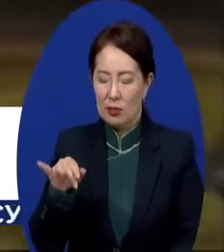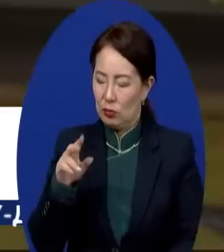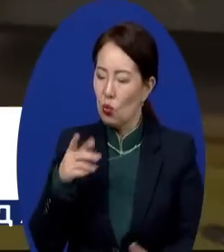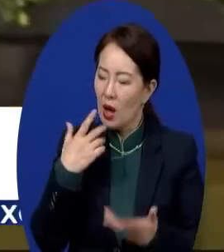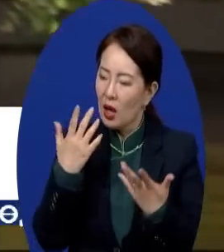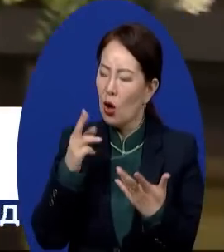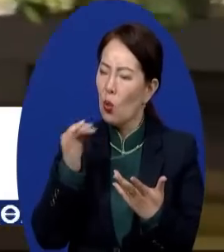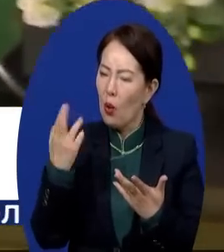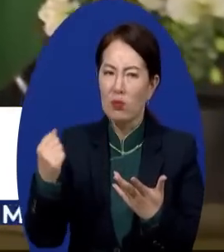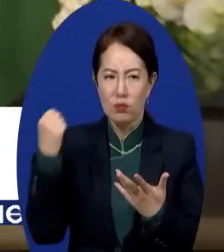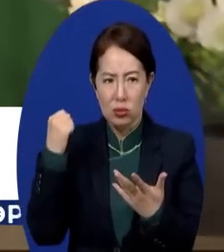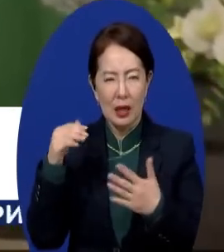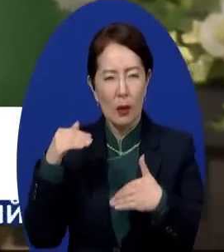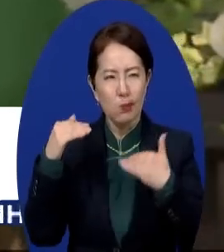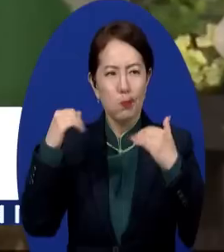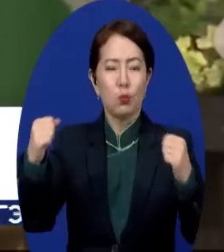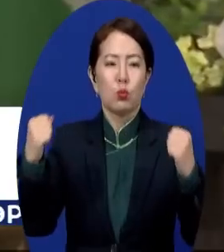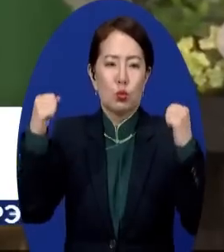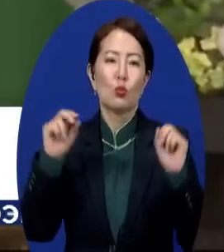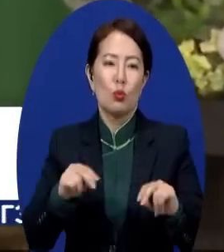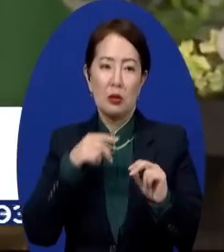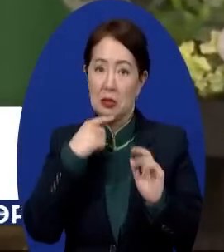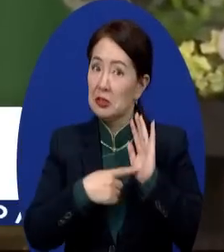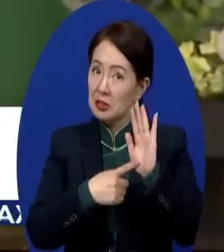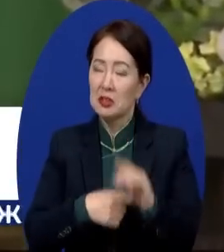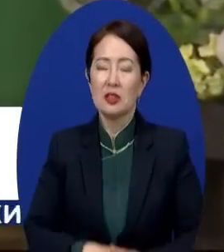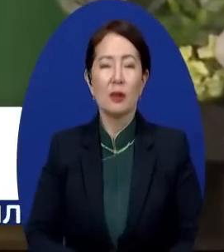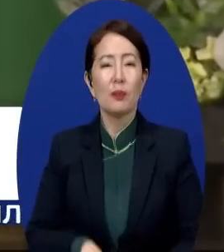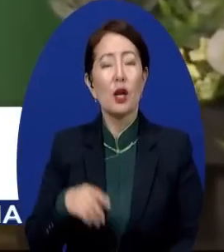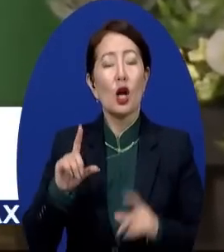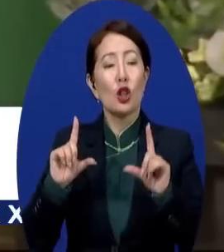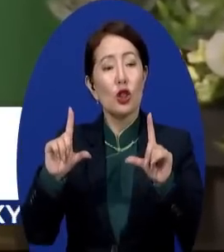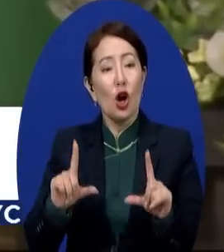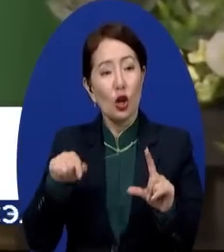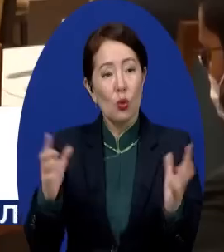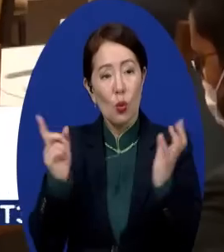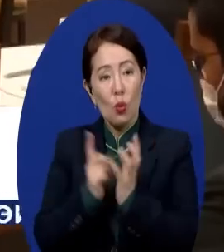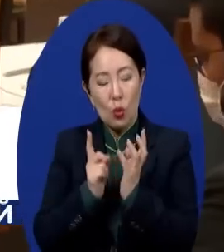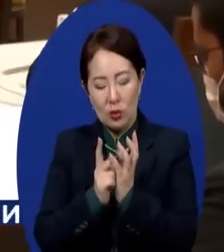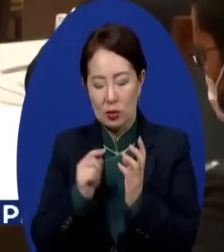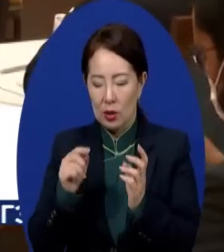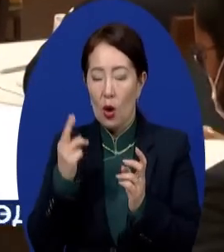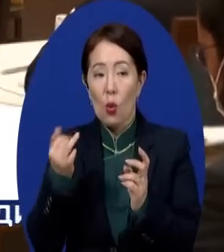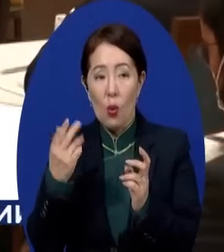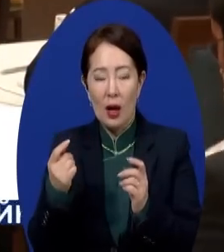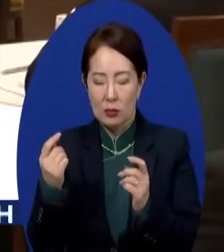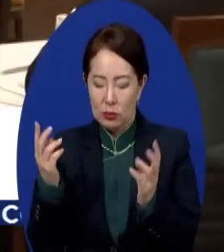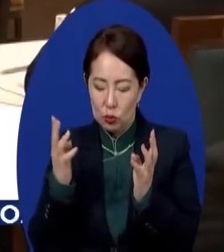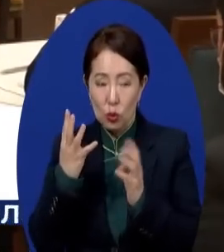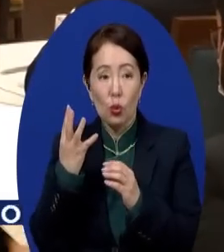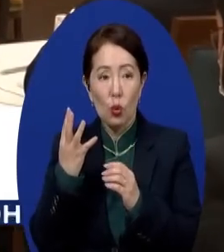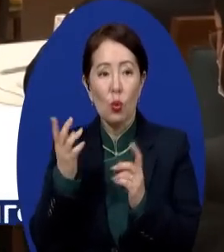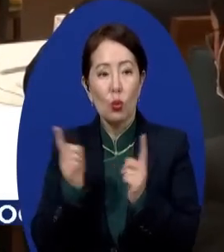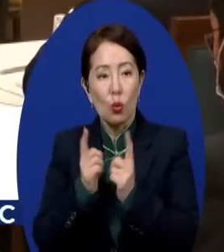олсон цаашид илүү хүчирхэг болох болно гэж байрсараа илэрхийллээ. За Токиогийн энэ уулзалт бол Квадын дөрөвдүгээр удаагийн уулзалт 2 жил гаруй